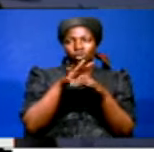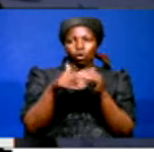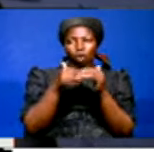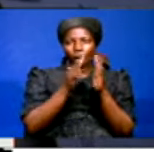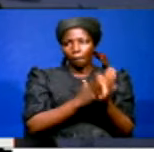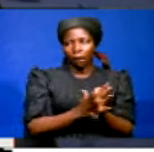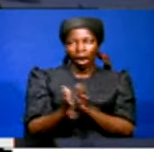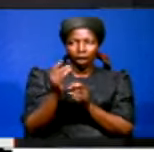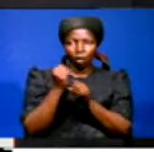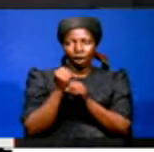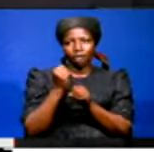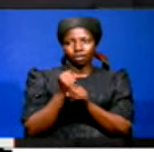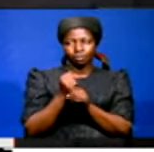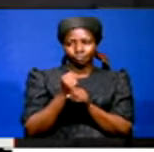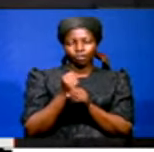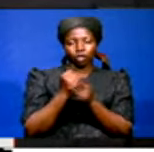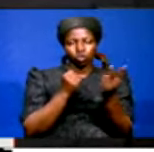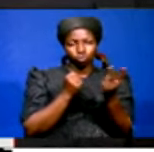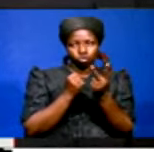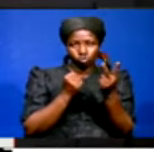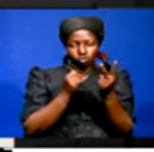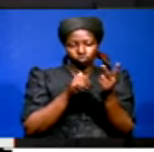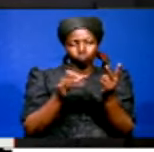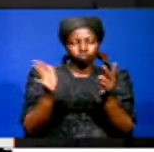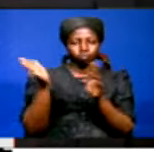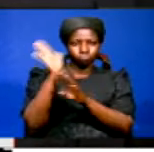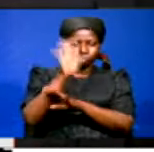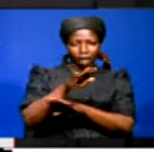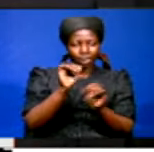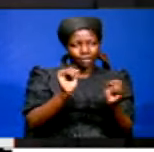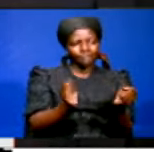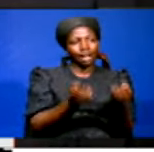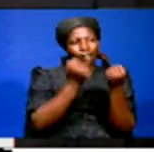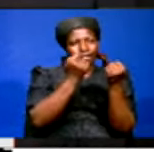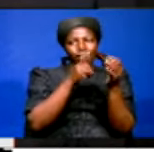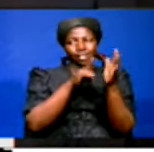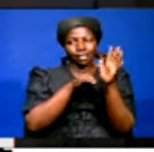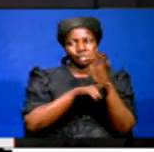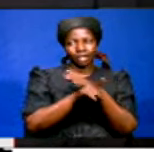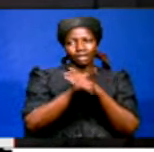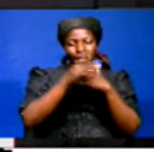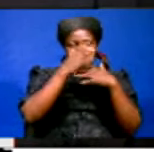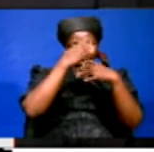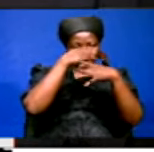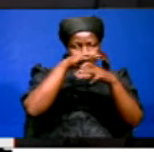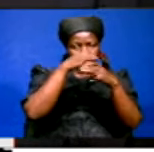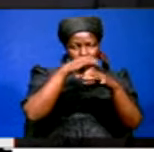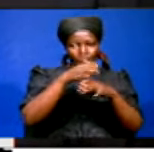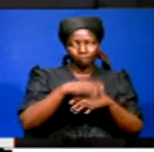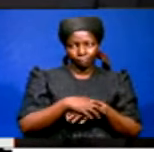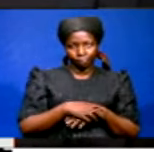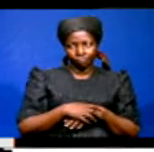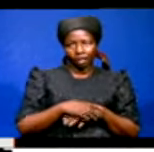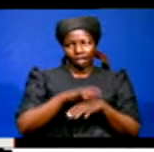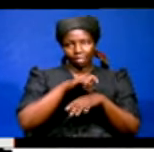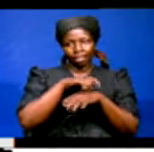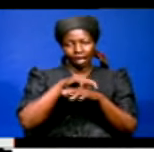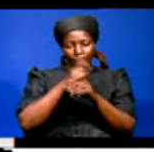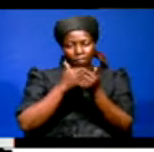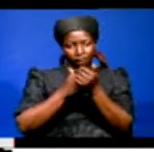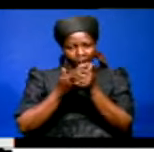Zhang wamerejea kwa usalama kwenye moduli ya maabara ya Wentian wakati wa shughuli za